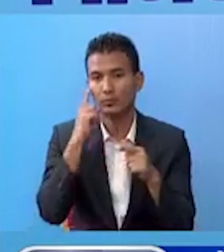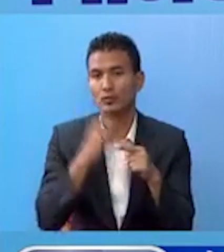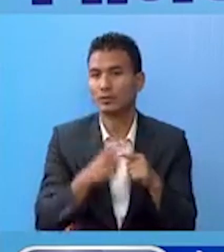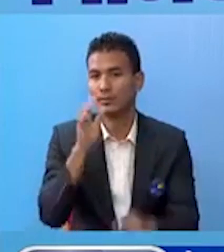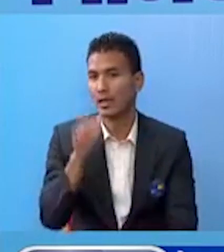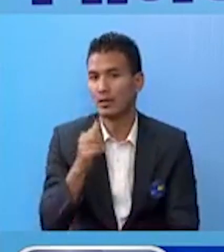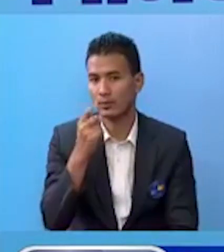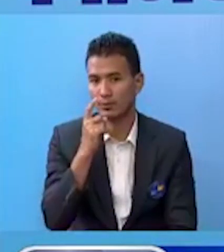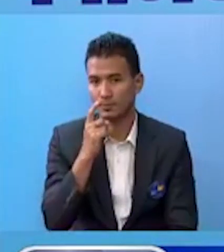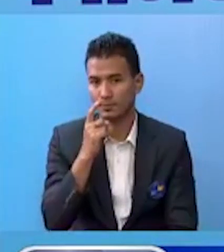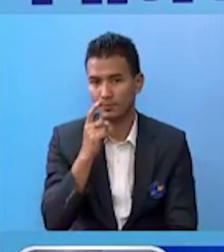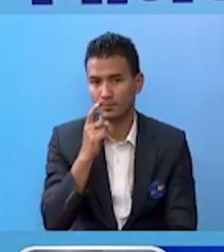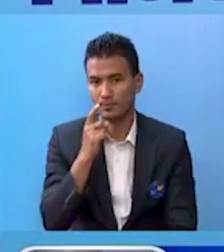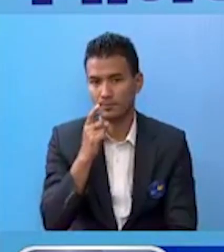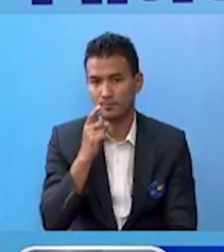पोजिटिभ पुष्टि भएको।